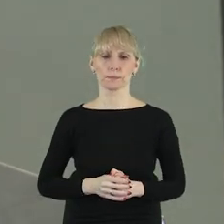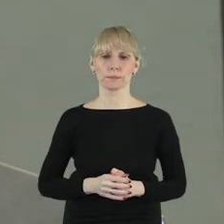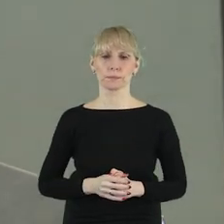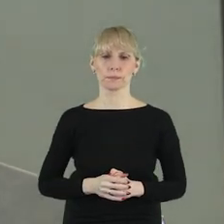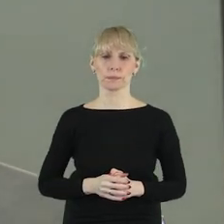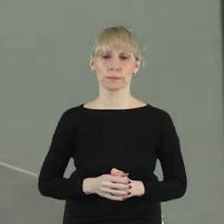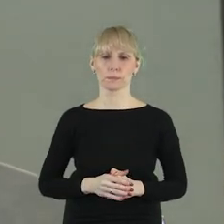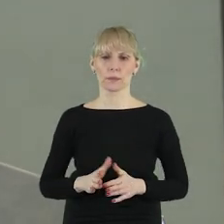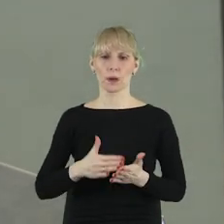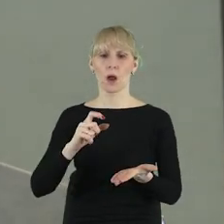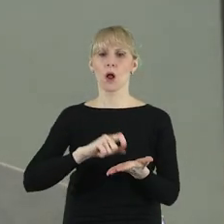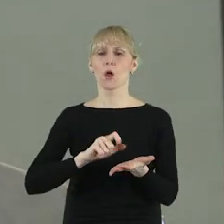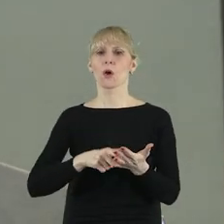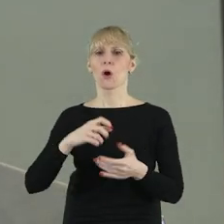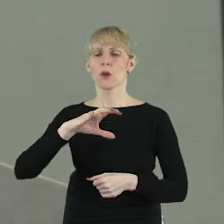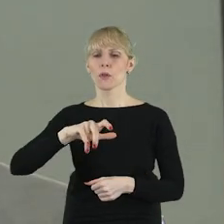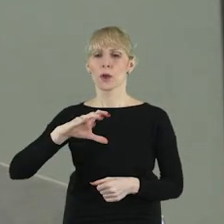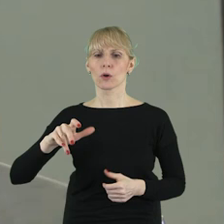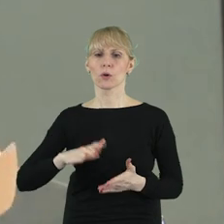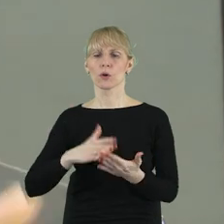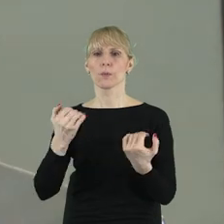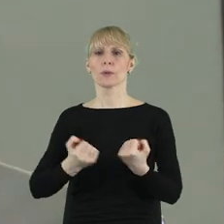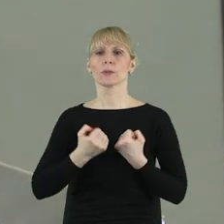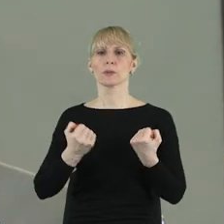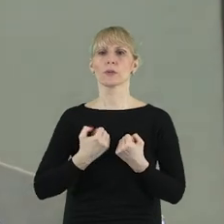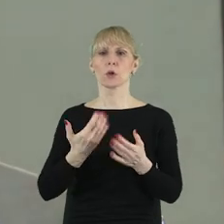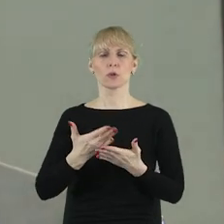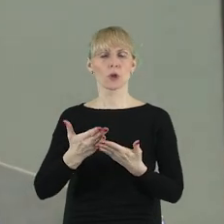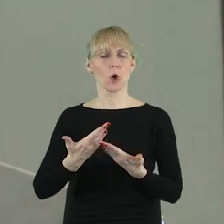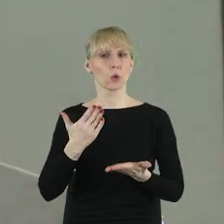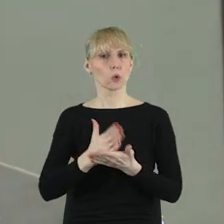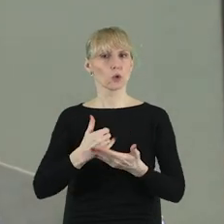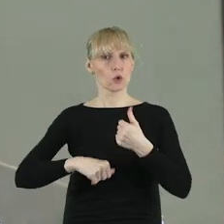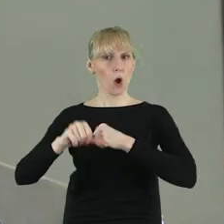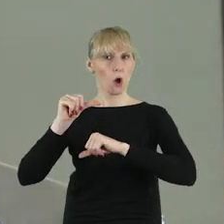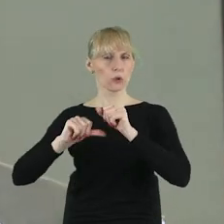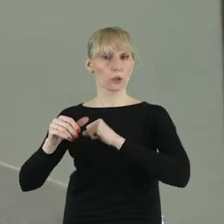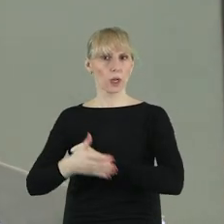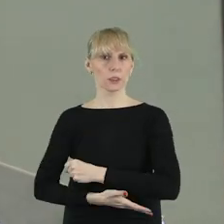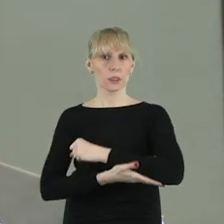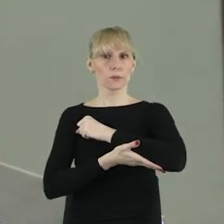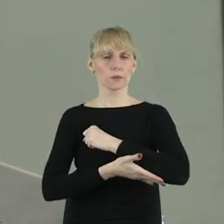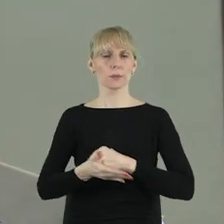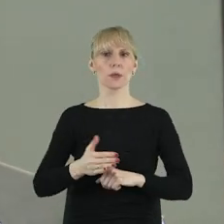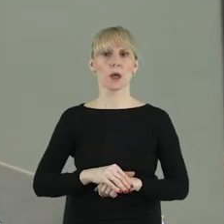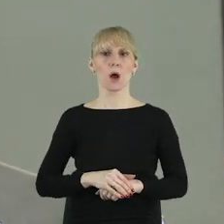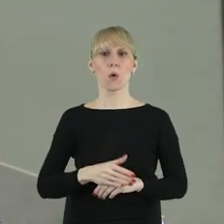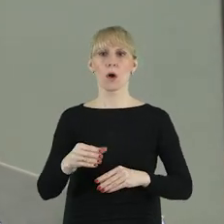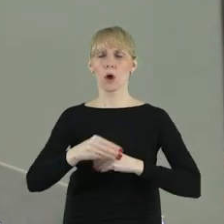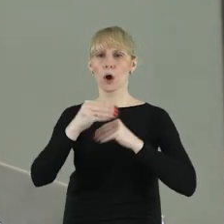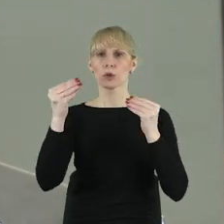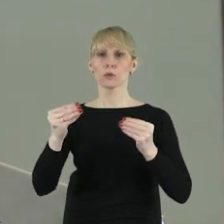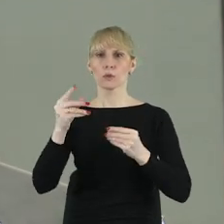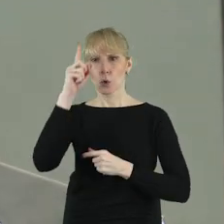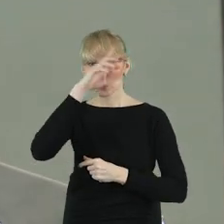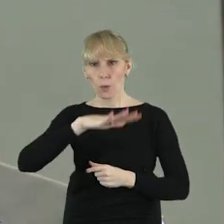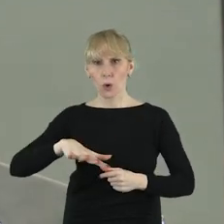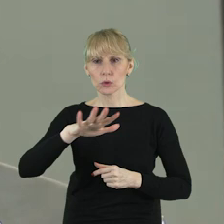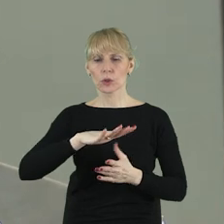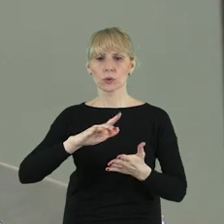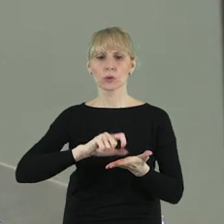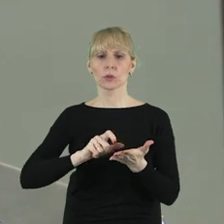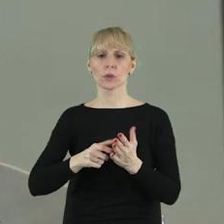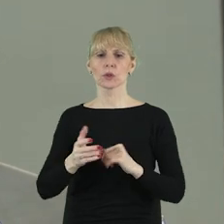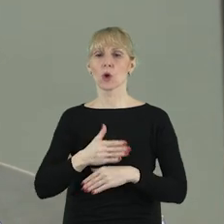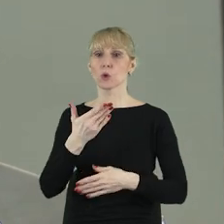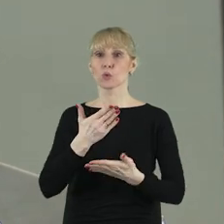Szanowni państwo, lokalne grupy działania to są grupy społeczników, które od lat wspierały rozwój społeczności lokalnych. Ich